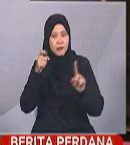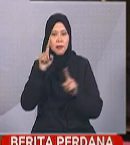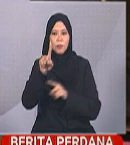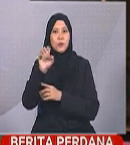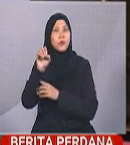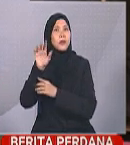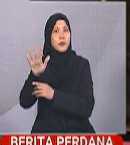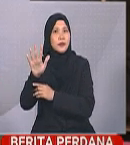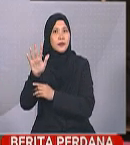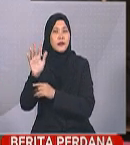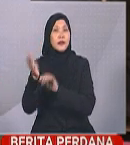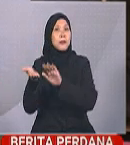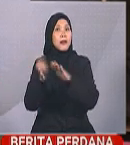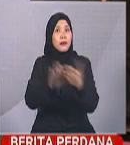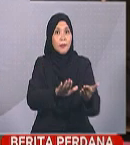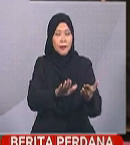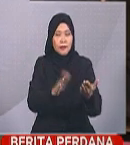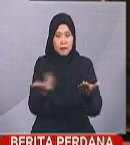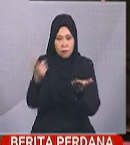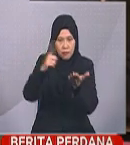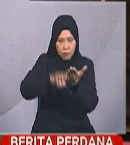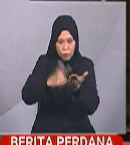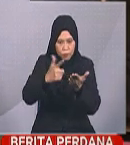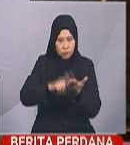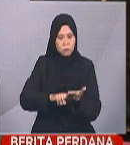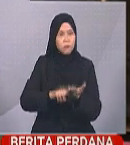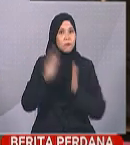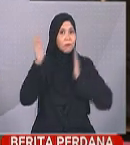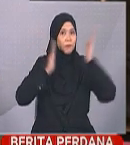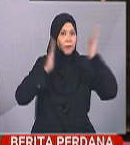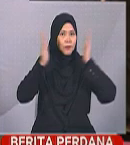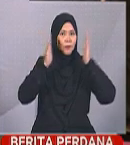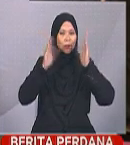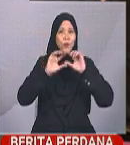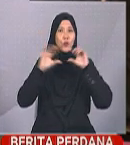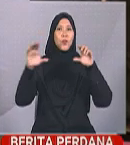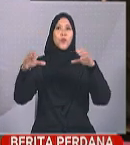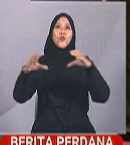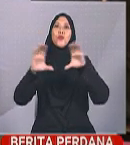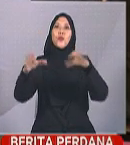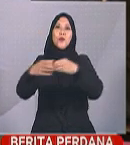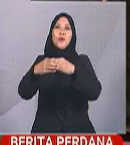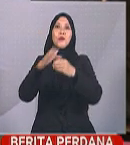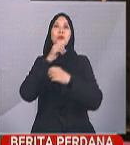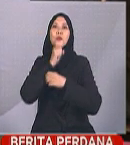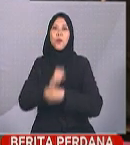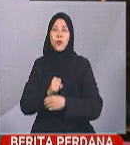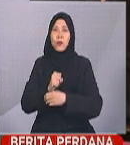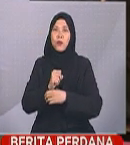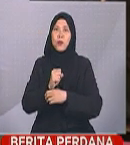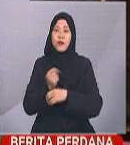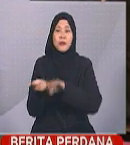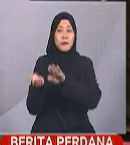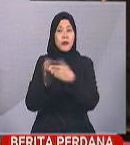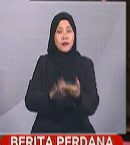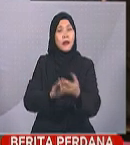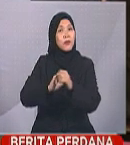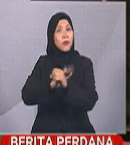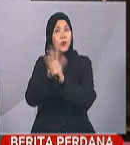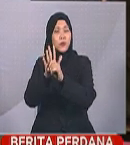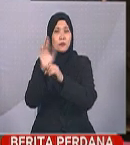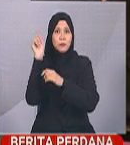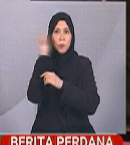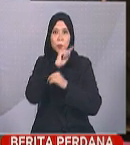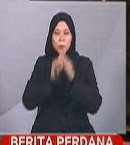kes kematian yang telah dilaporkan di Malaysia, kumpulan umur yang mempunyai bilangan kematian COVID-19 yang